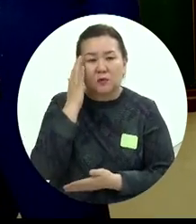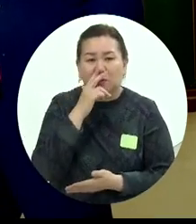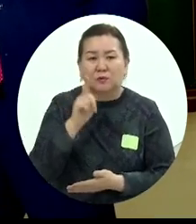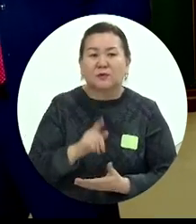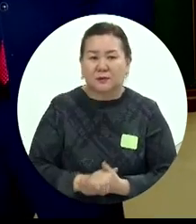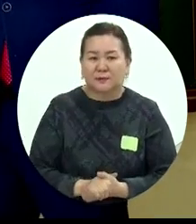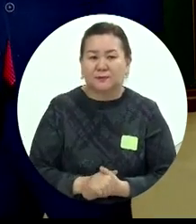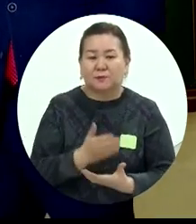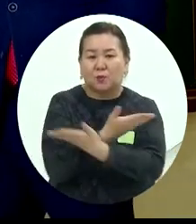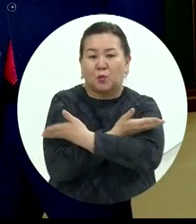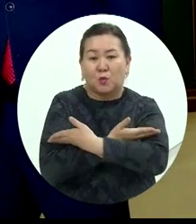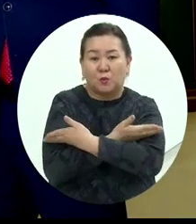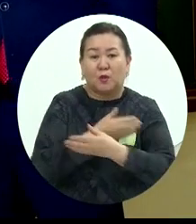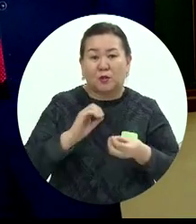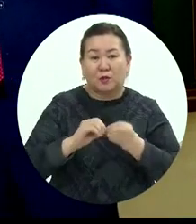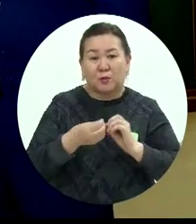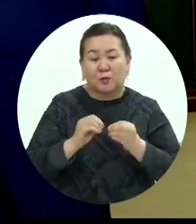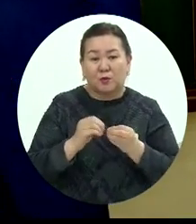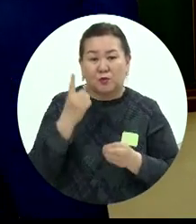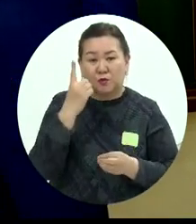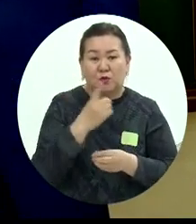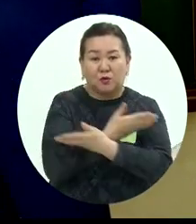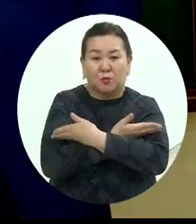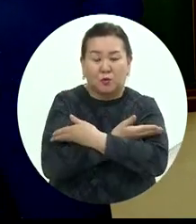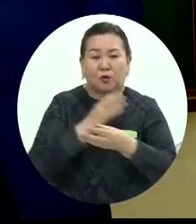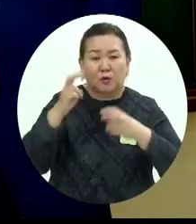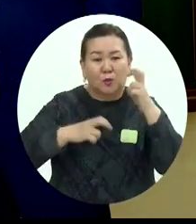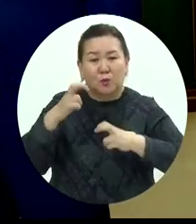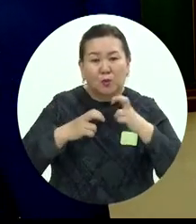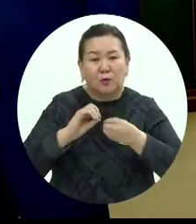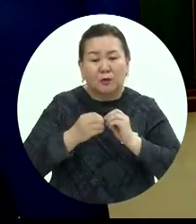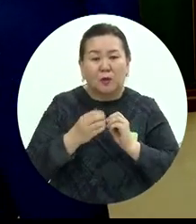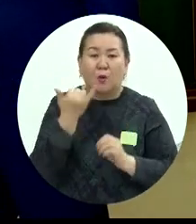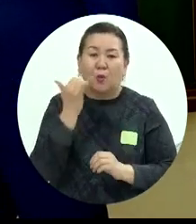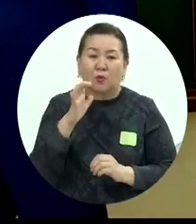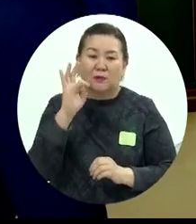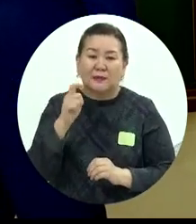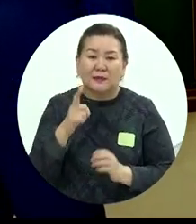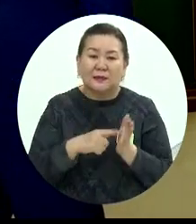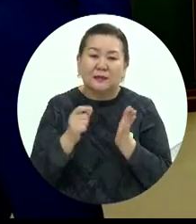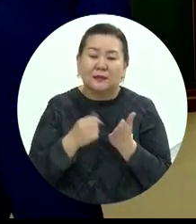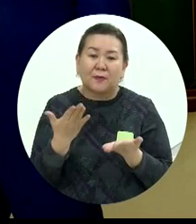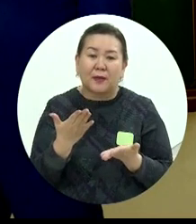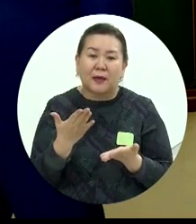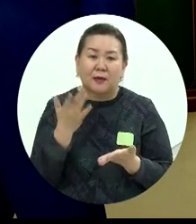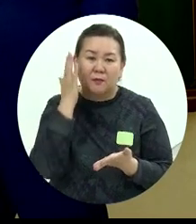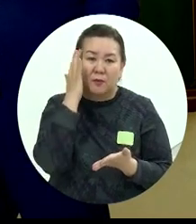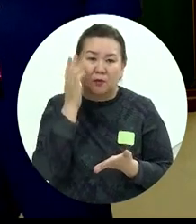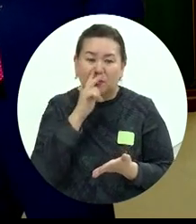таамаглая. За нэг ширхэг бодволк үйлдвэрлэхэд хэдийн хэмжээний ус зарцуулагддаг вэ?